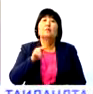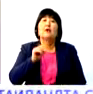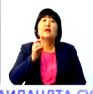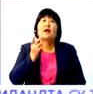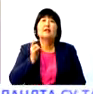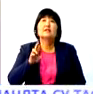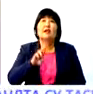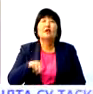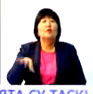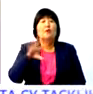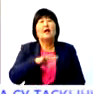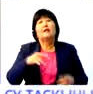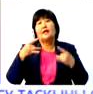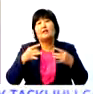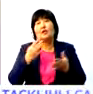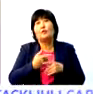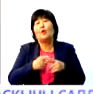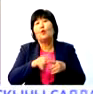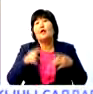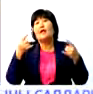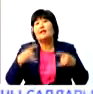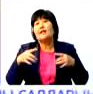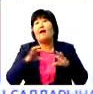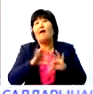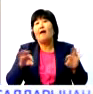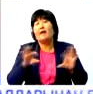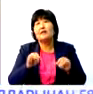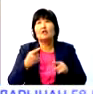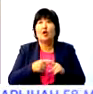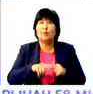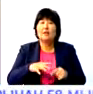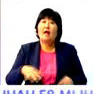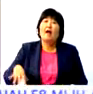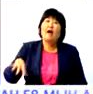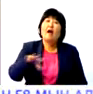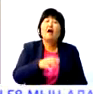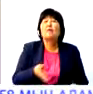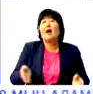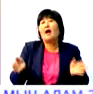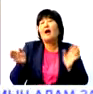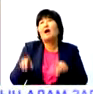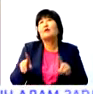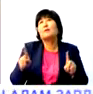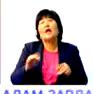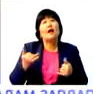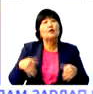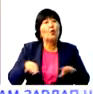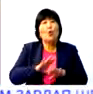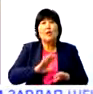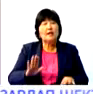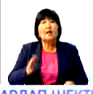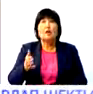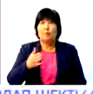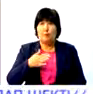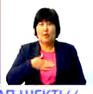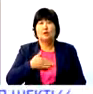бүкіл аймақта телеарнасы бар. Бұрын ол телеарналар жағдай былай айтқанда аймақта бір қалып кеткен күйді кешеді. Қазір олай емес. Мысалы, мен